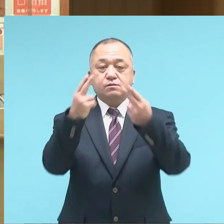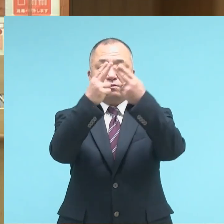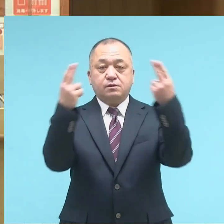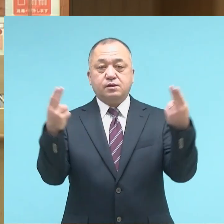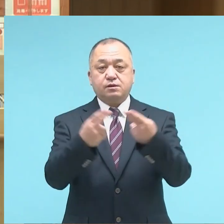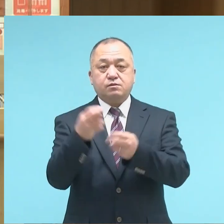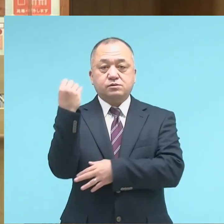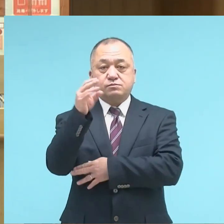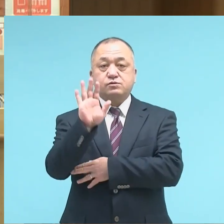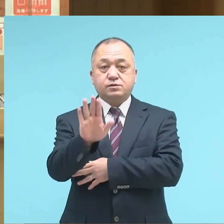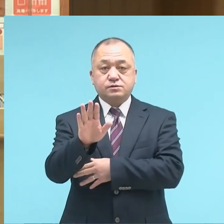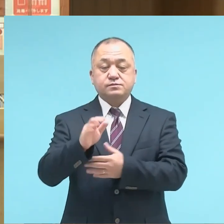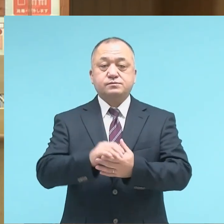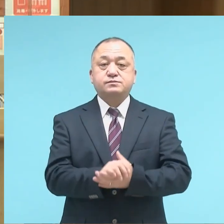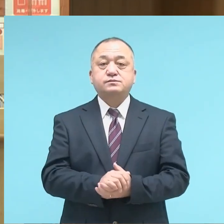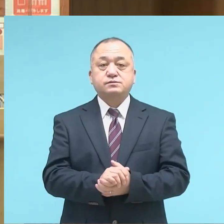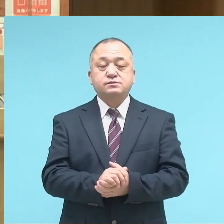北海道新聞の名前と言います。